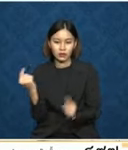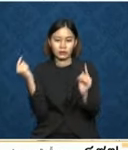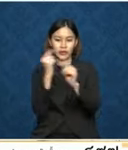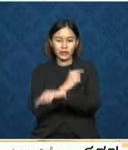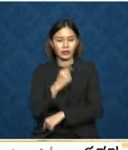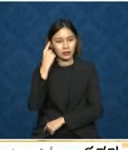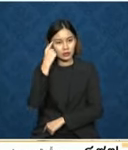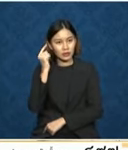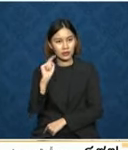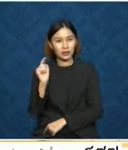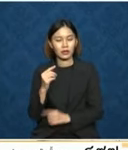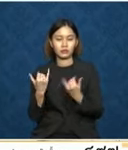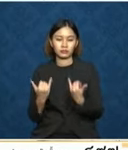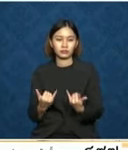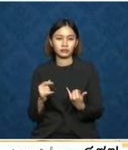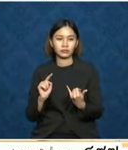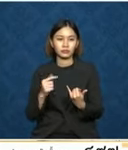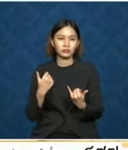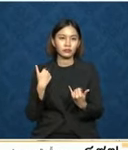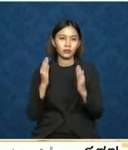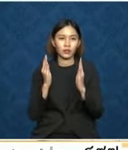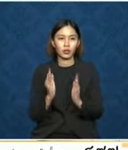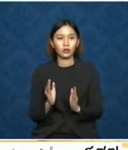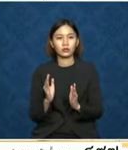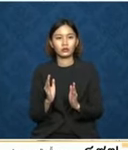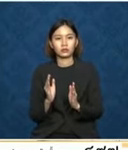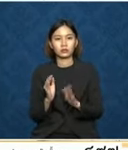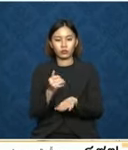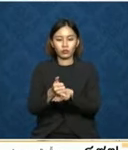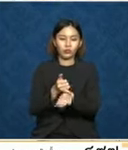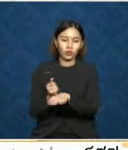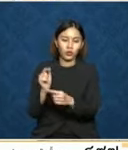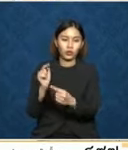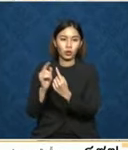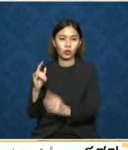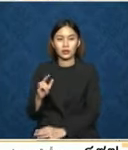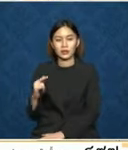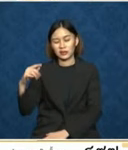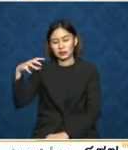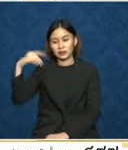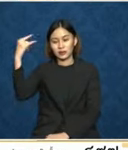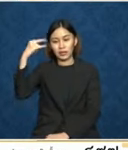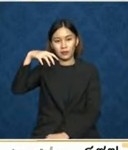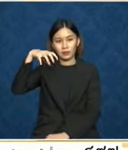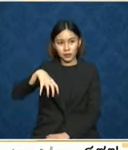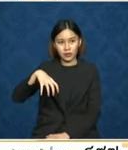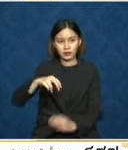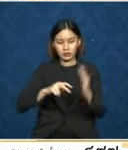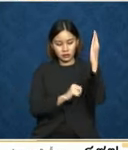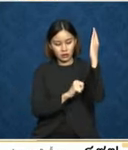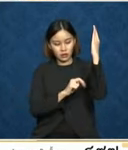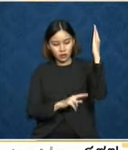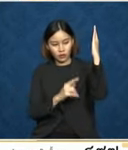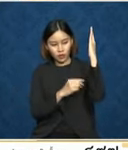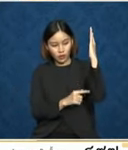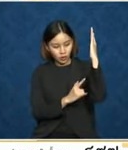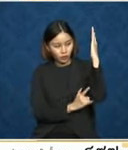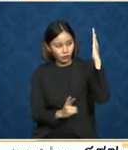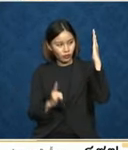โดยสารสามารถบินจากสนามบินเอ่อนาธิวาสไปยังดอนเมือง 1สายการบินบินไปไปที่